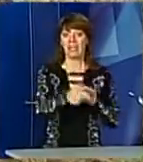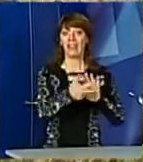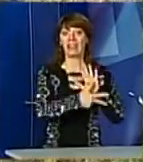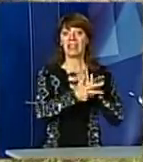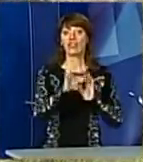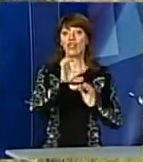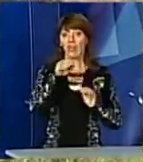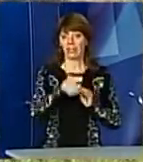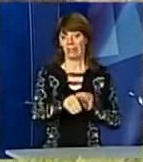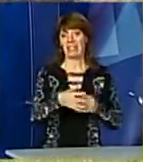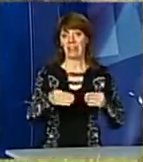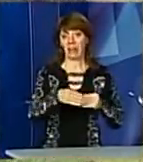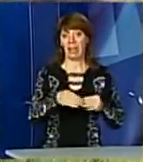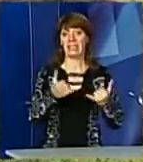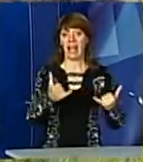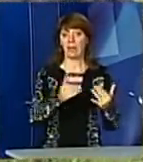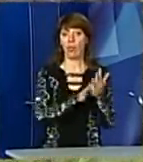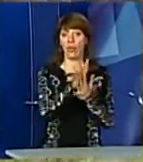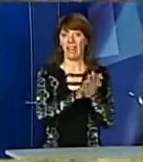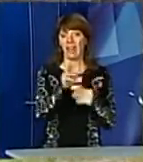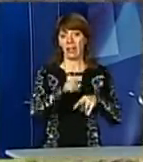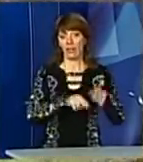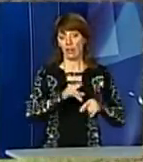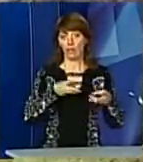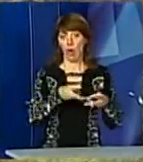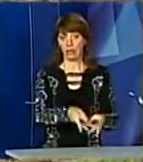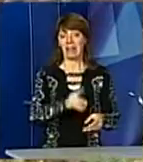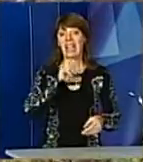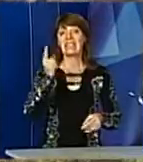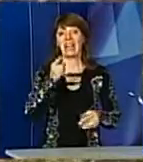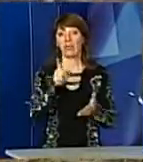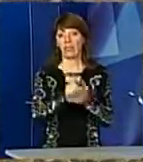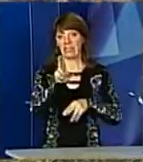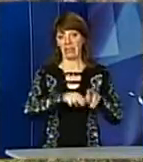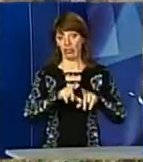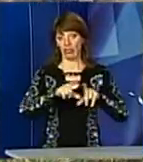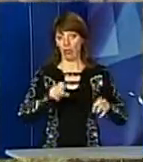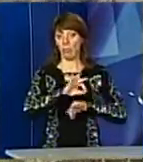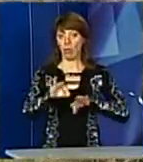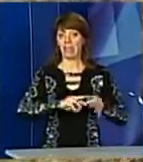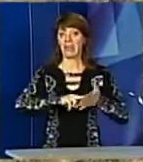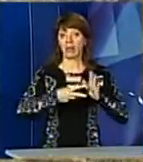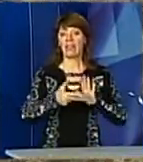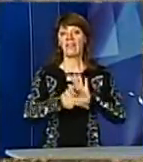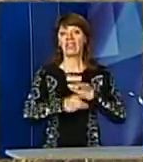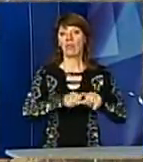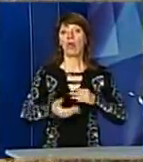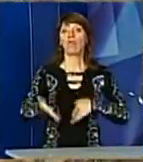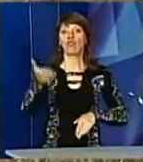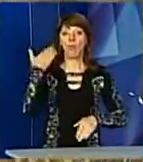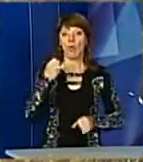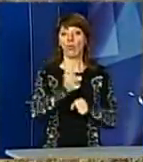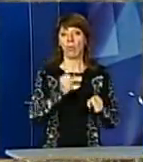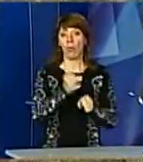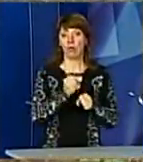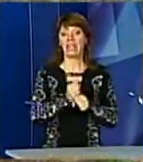80 сотиках землі, де наразі лише буряни та недобудована котельня, вже за рік повинні звести школу. Проект запланували ще 8 років тому, та